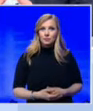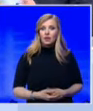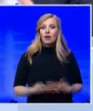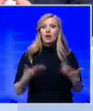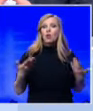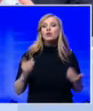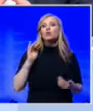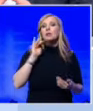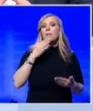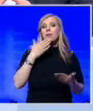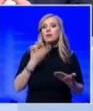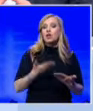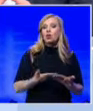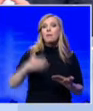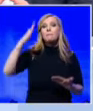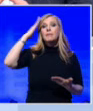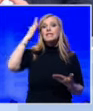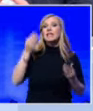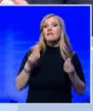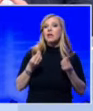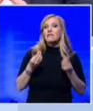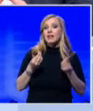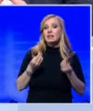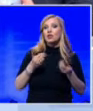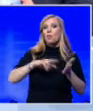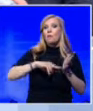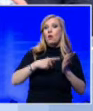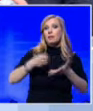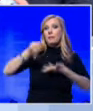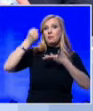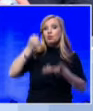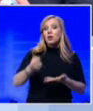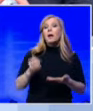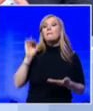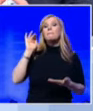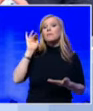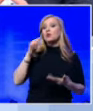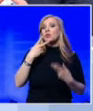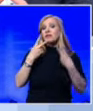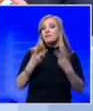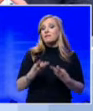Това, което ще бъде предложено от Министерството на финансите като проект на бюджет, предстои да видим какви ще бъдат